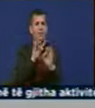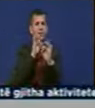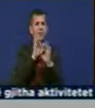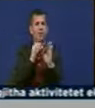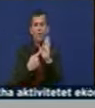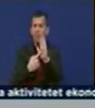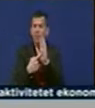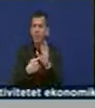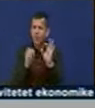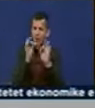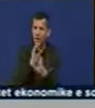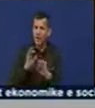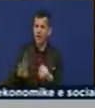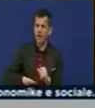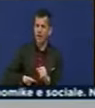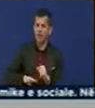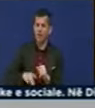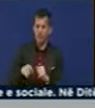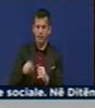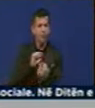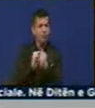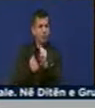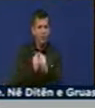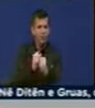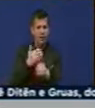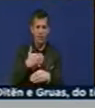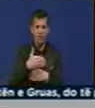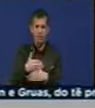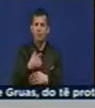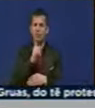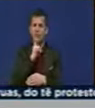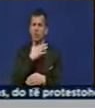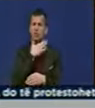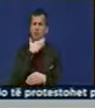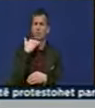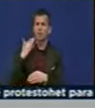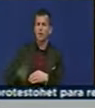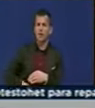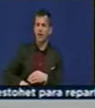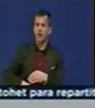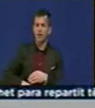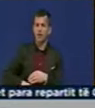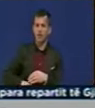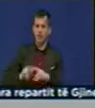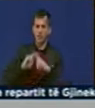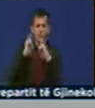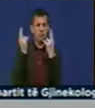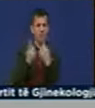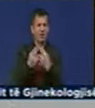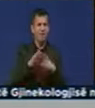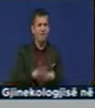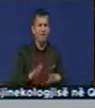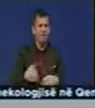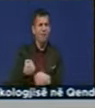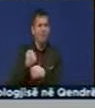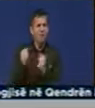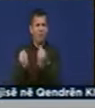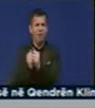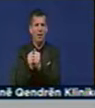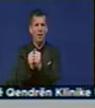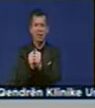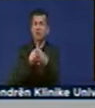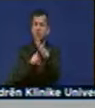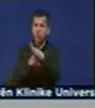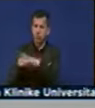tona. Beteja jonë duhet të jetë për ato mira gra të cilat morën fëmijët e tyre në krah dhe ikën